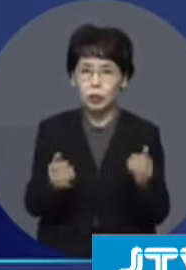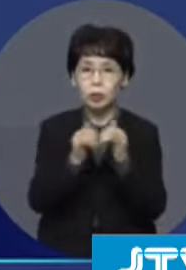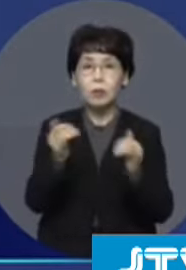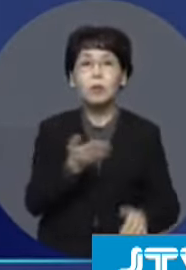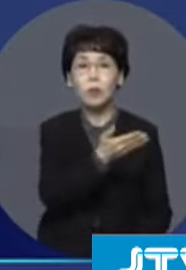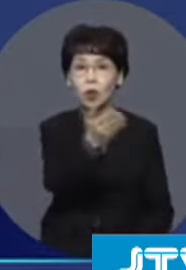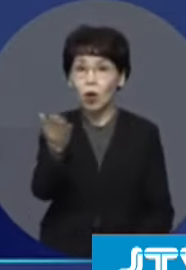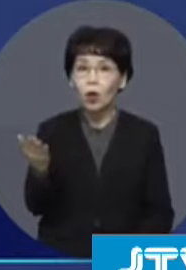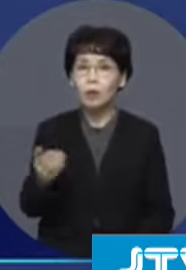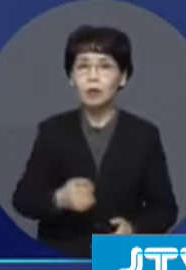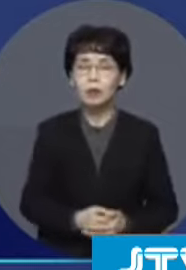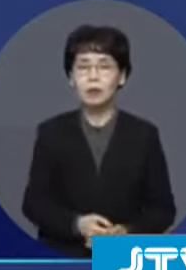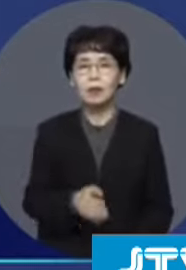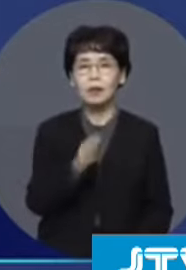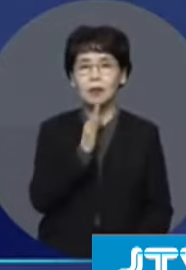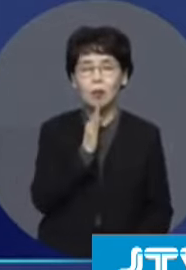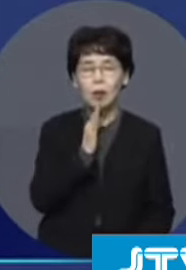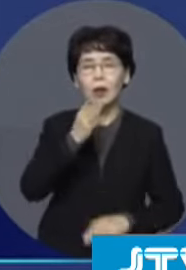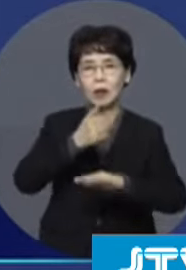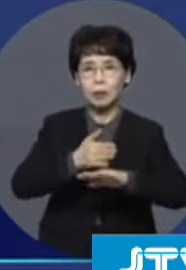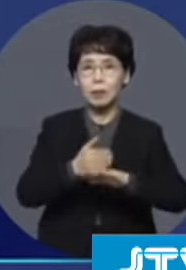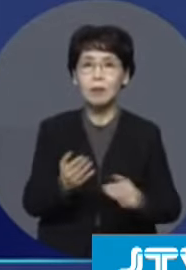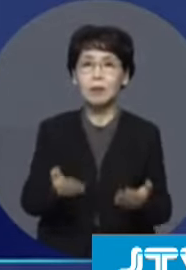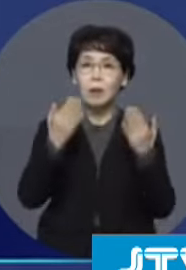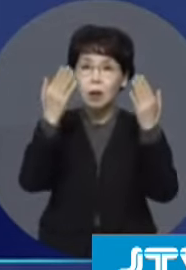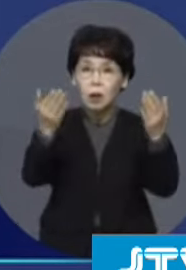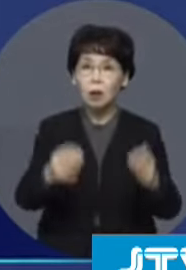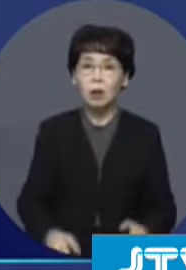여러분께 정말 깊이 감사드립니다.